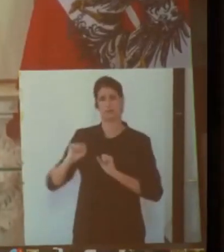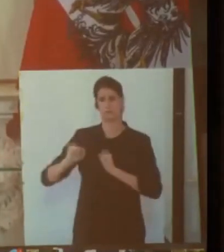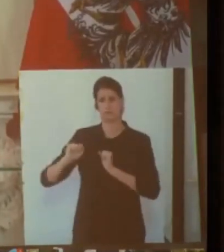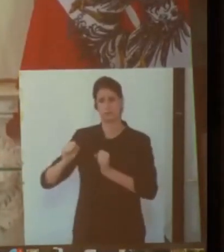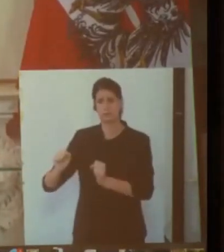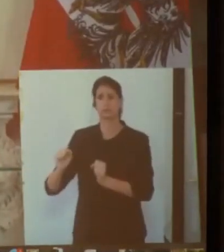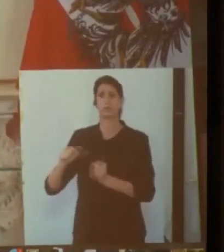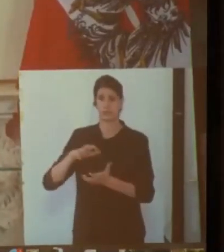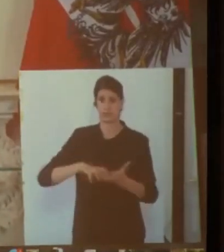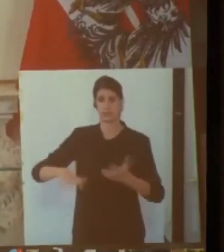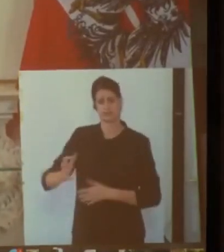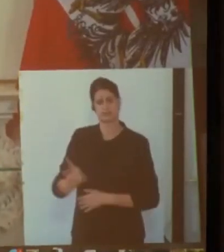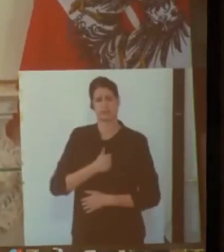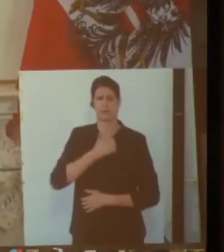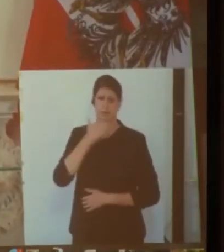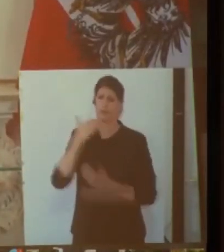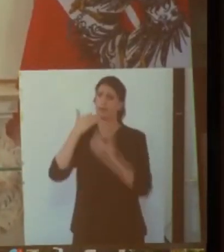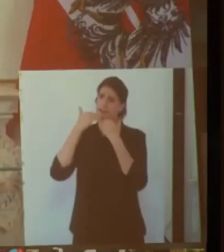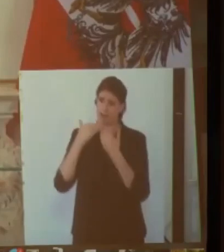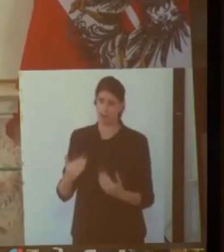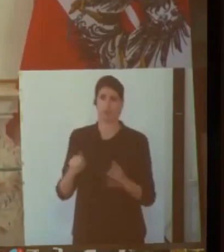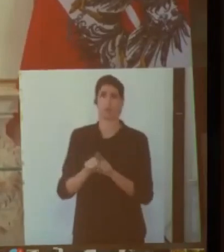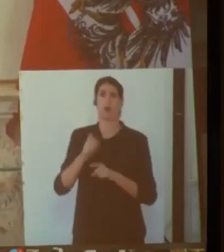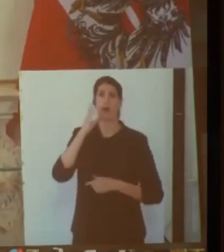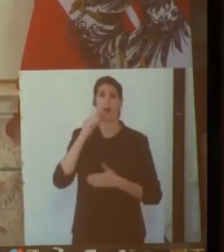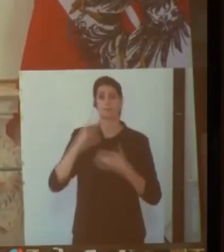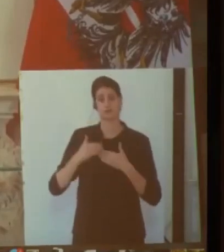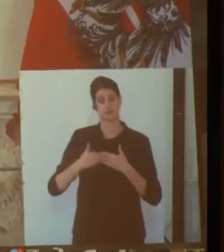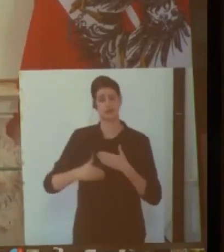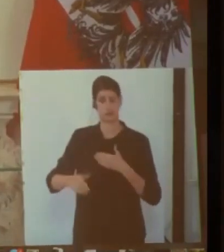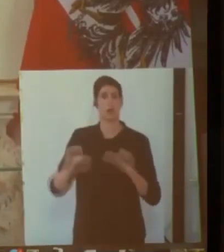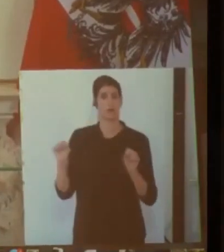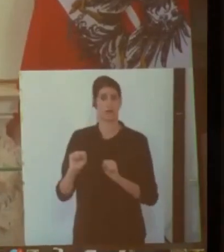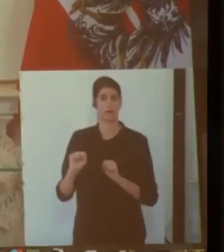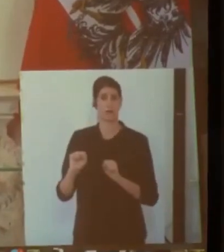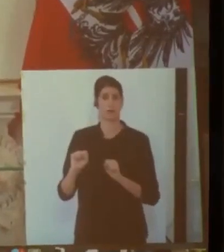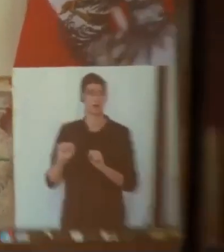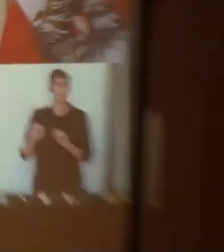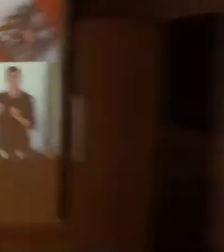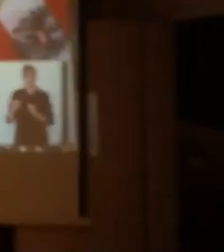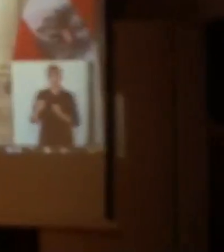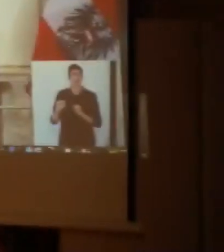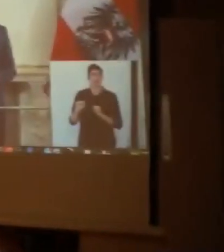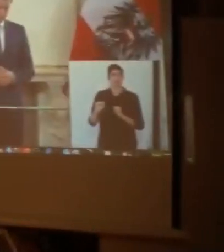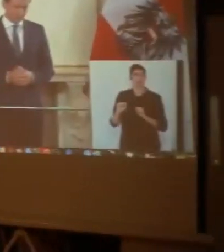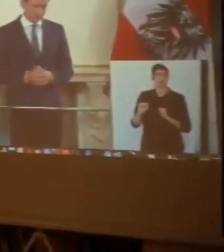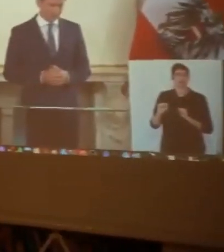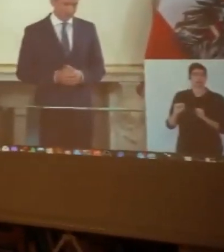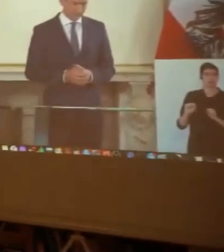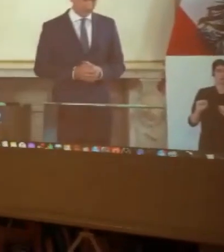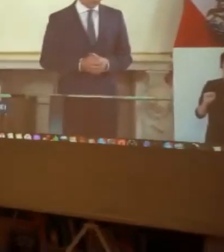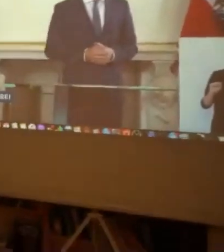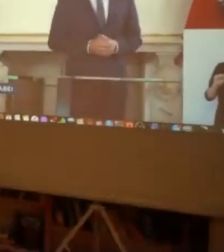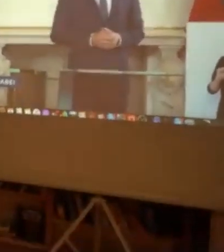diesen gemeinsamen Weg auch im Herbst und Winter genauso fortsetzen. Er möchte sich bei